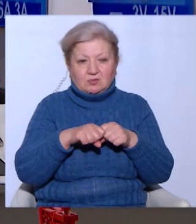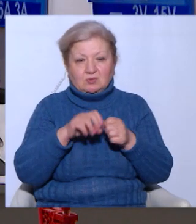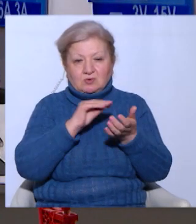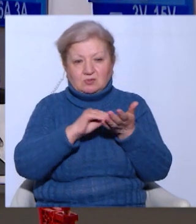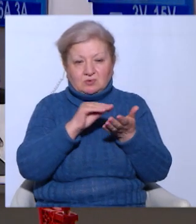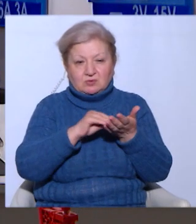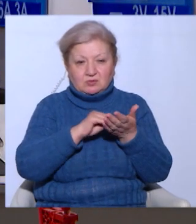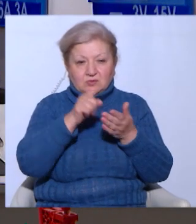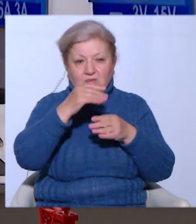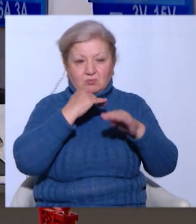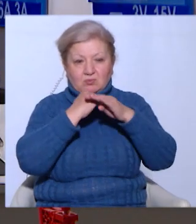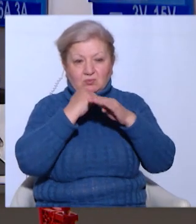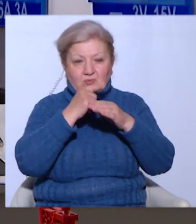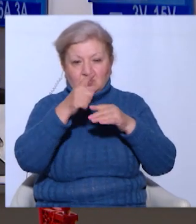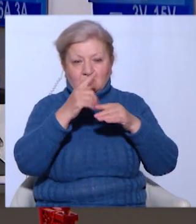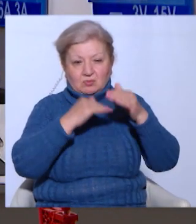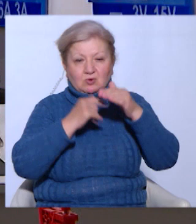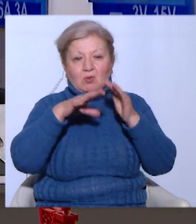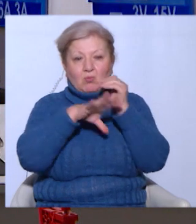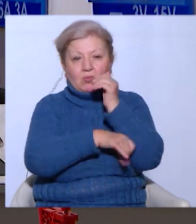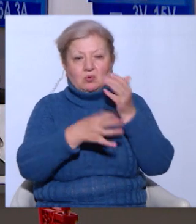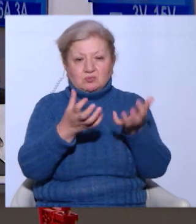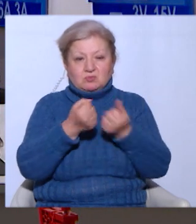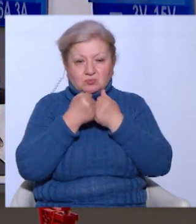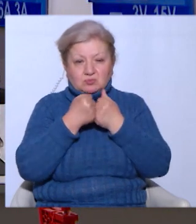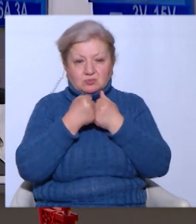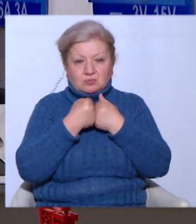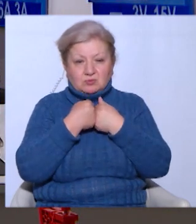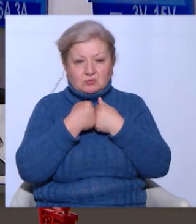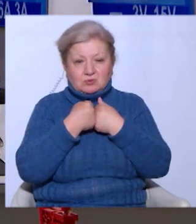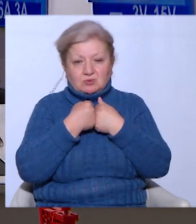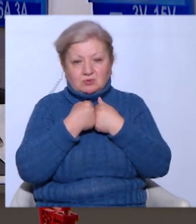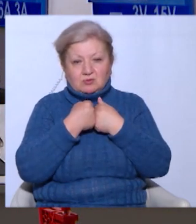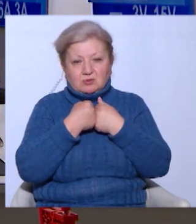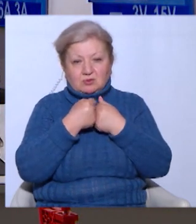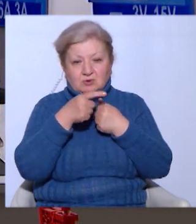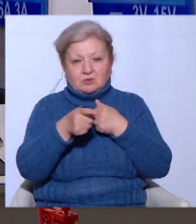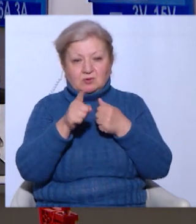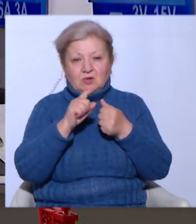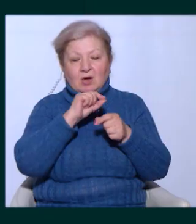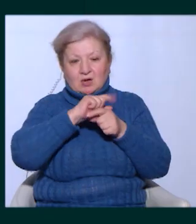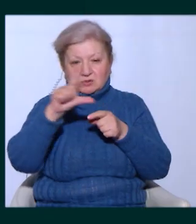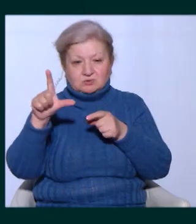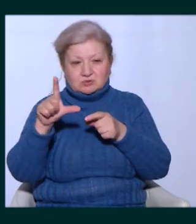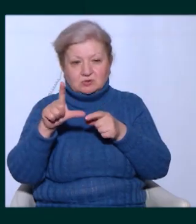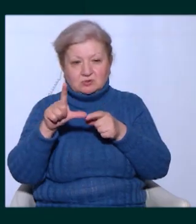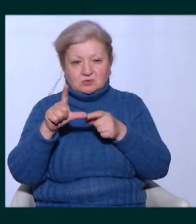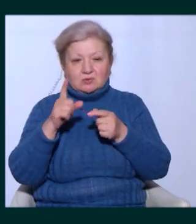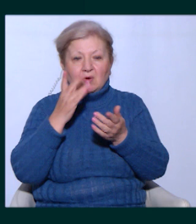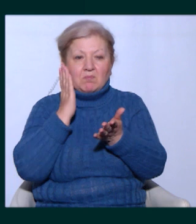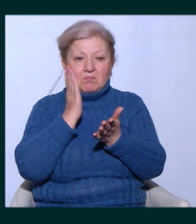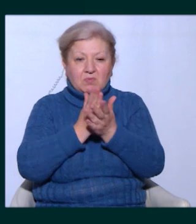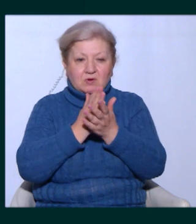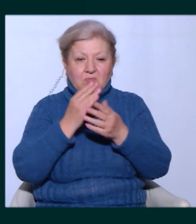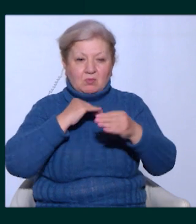დავწეროთ აი ეს პროპორციები და ბოლოს მივიღებთ რას? ბოლოს მივიღებთ, რომ აჩქარება პირდაპირ